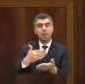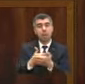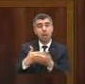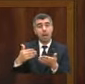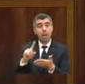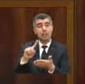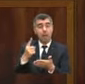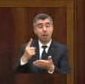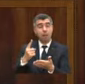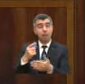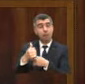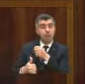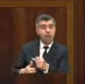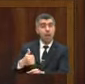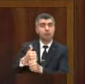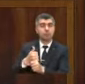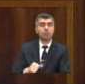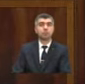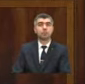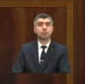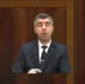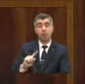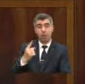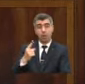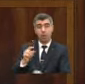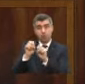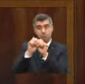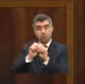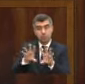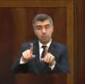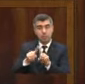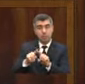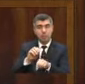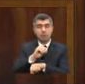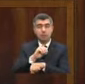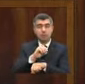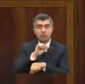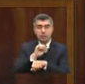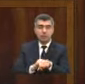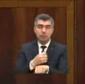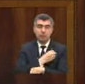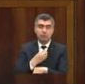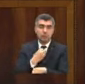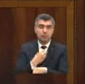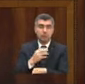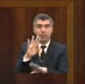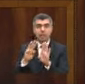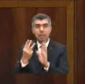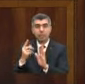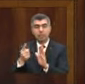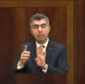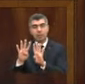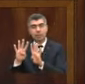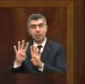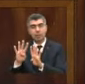فديله. ولكن في نهاية الورش، الورش الأول تعميم التأمين الإجباري الأساسي على المرض 13.8 مليار درهم